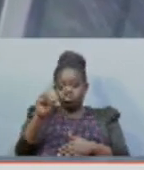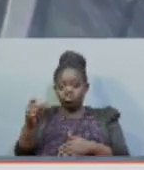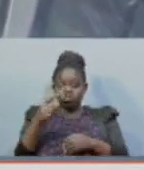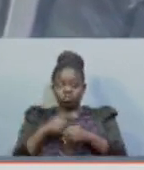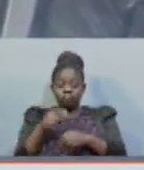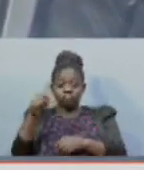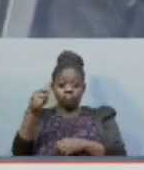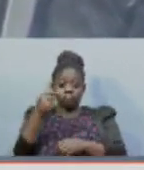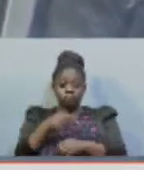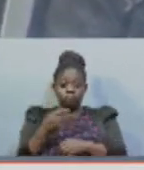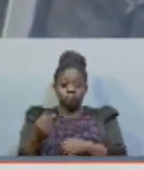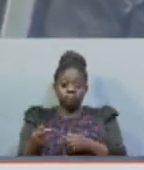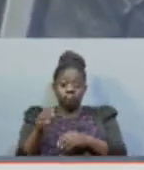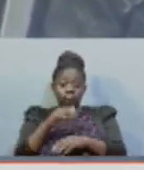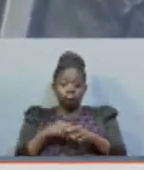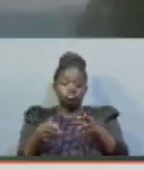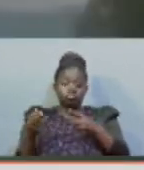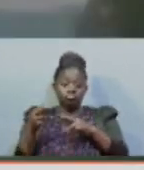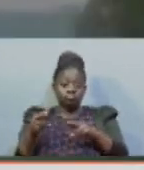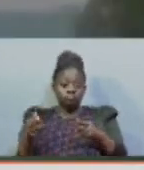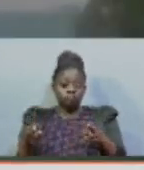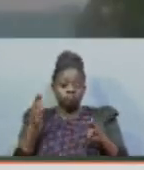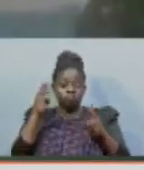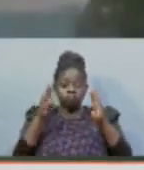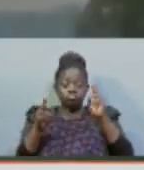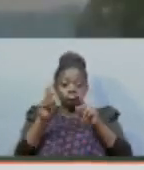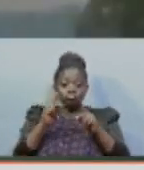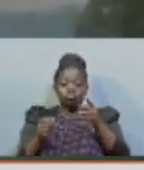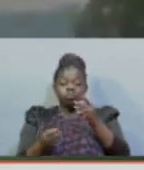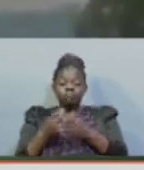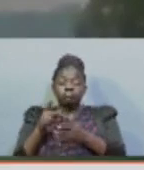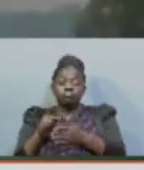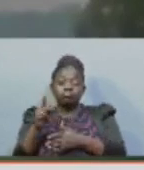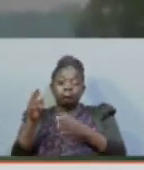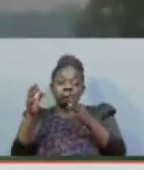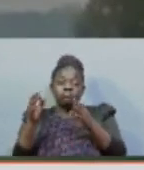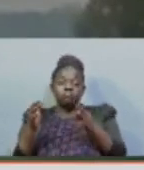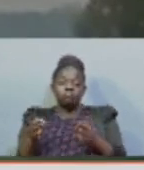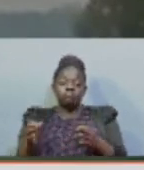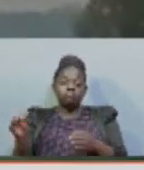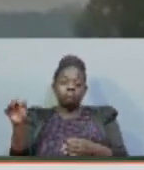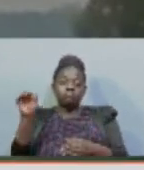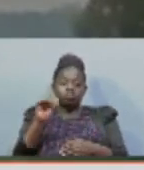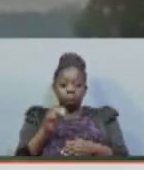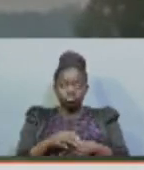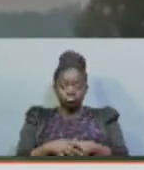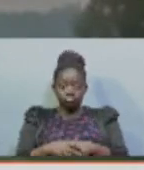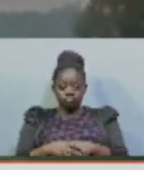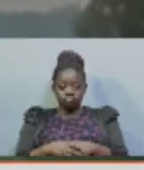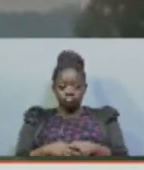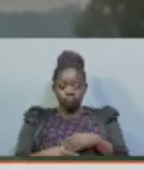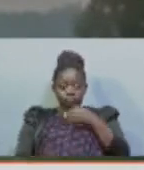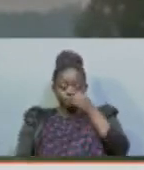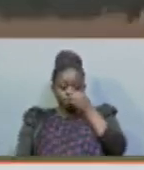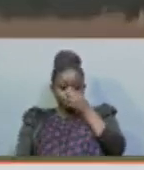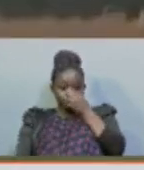jame haka msambo Ejita banga wom Ino jila likiza bandunga chani vila kanbe yebi nto Okongero kulinya